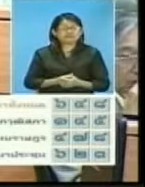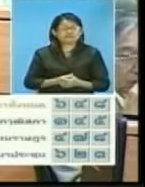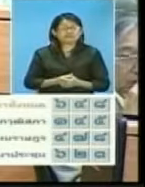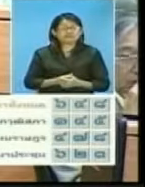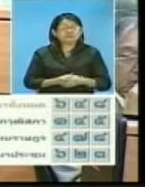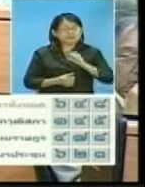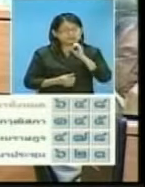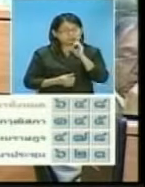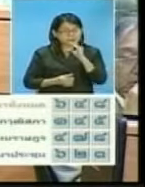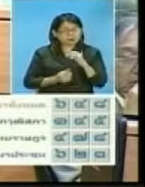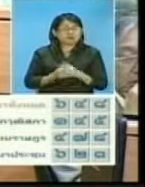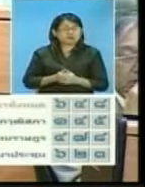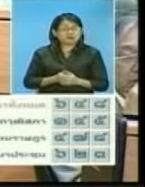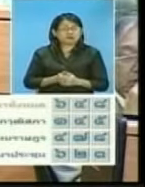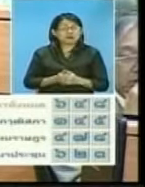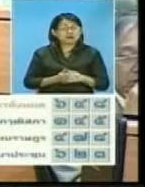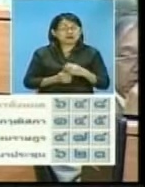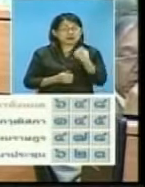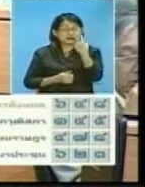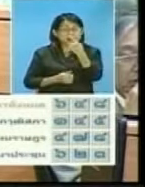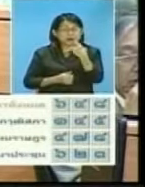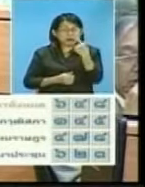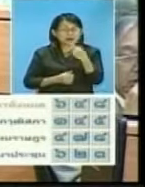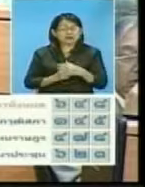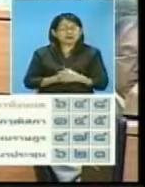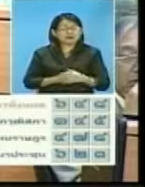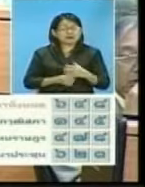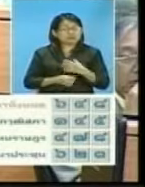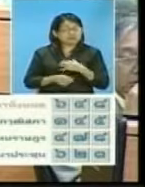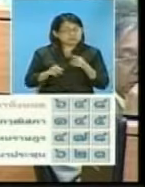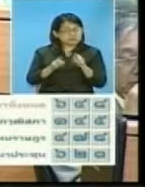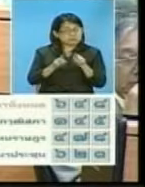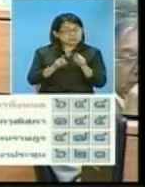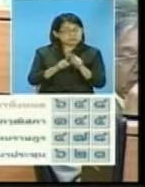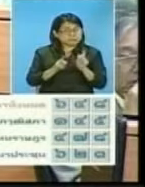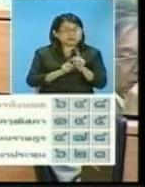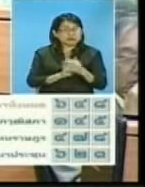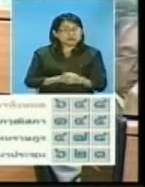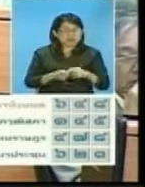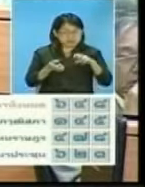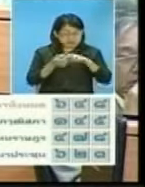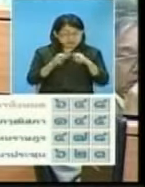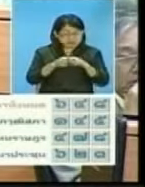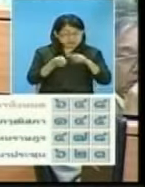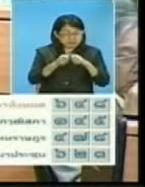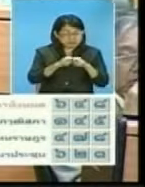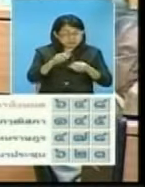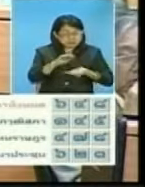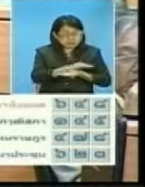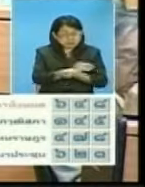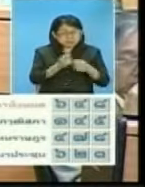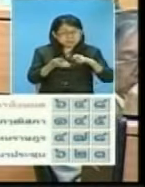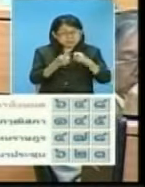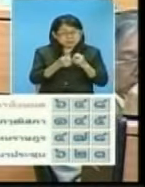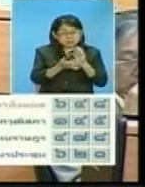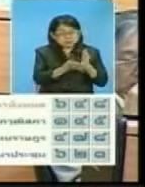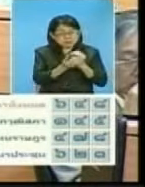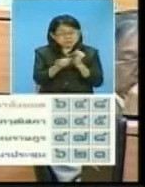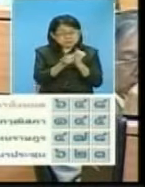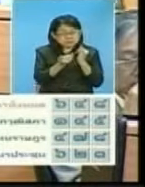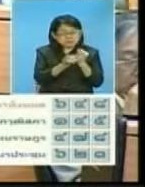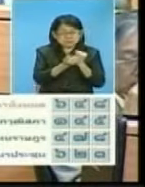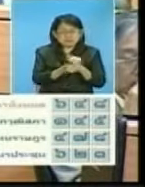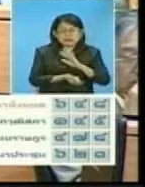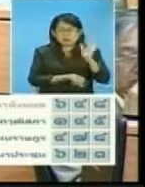กำหนดคนที่พยายามกีดกันหรือพยายามไม่ให้คนที่มีส่วนได้เสียทางการเมืองก็คือผู้ที่เป็นสมาชิกพรรค